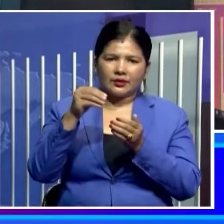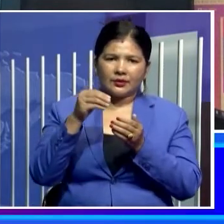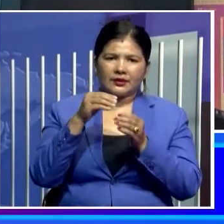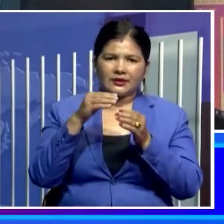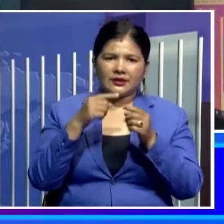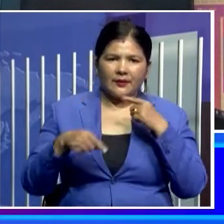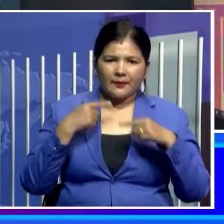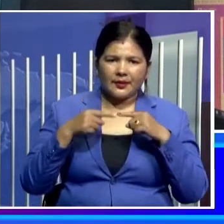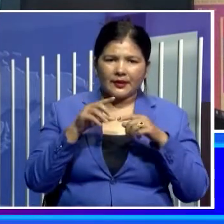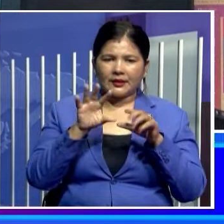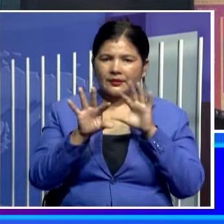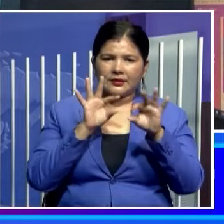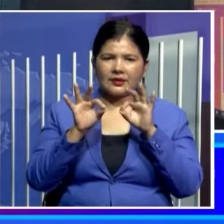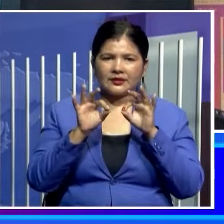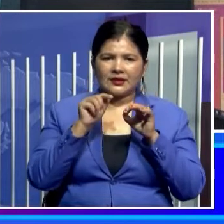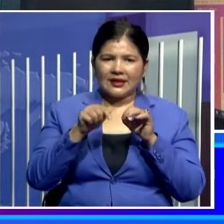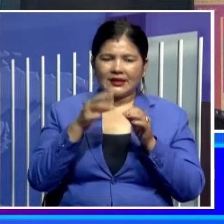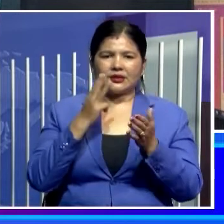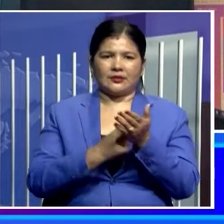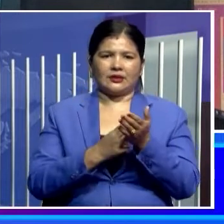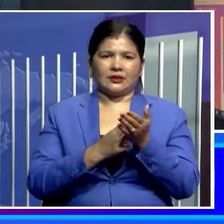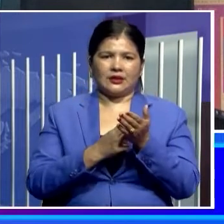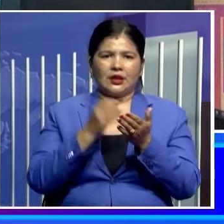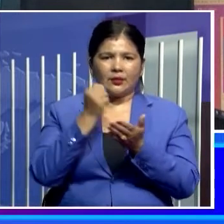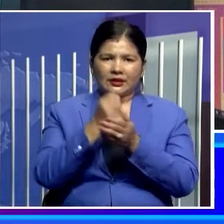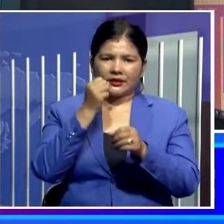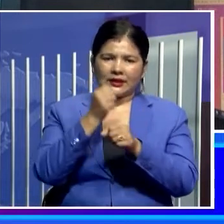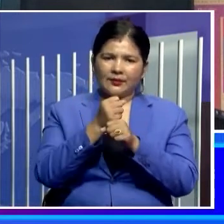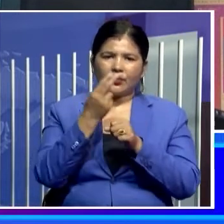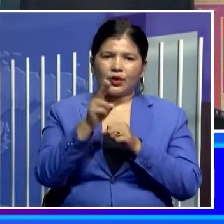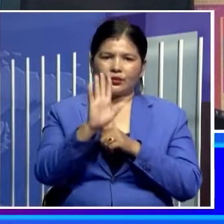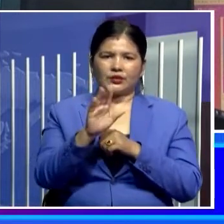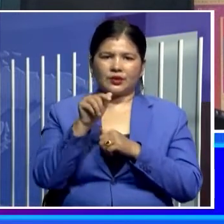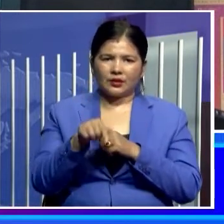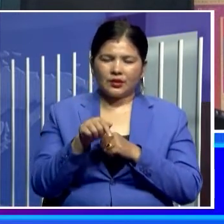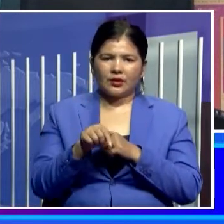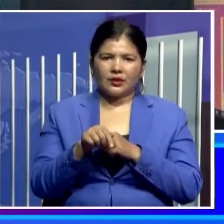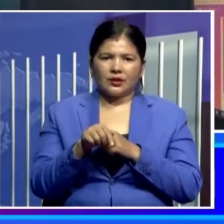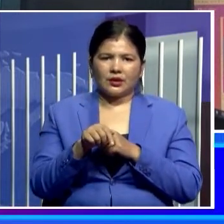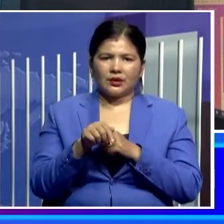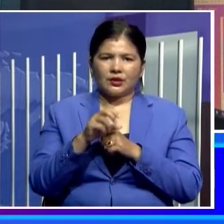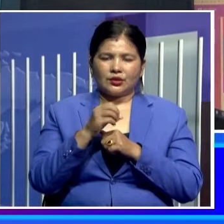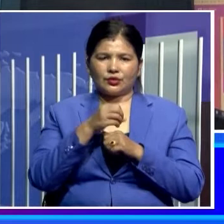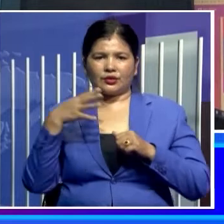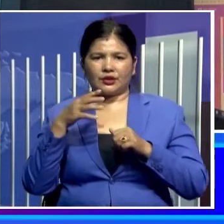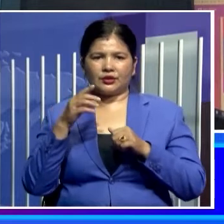भएपछि सिम्ता गाउँपालिकामा आज मात्रै मतदान कार्य भएको छ। र सिम्ता बाहेक सुर्खेतको वीरेन्द्रनगर लगायत